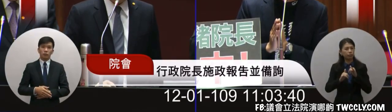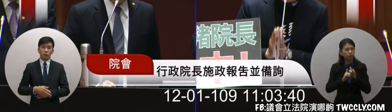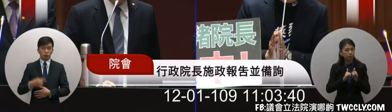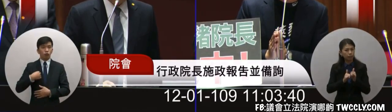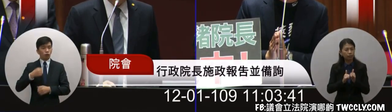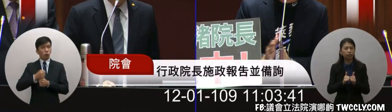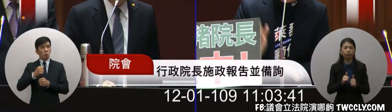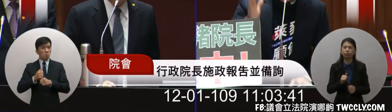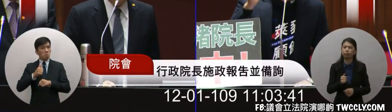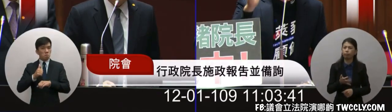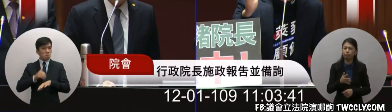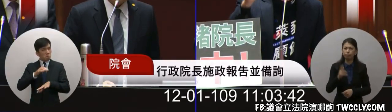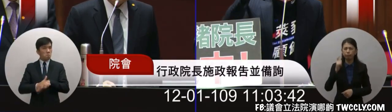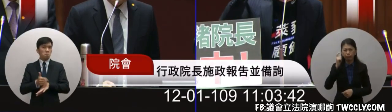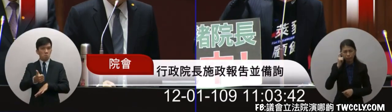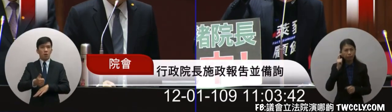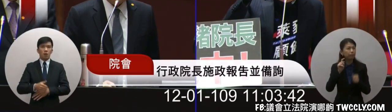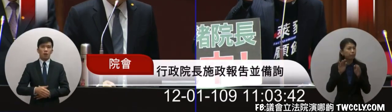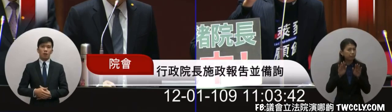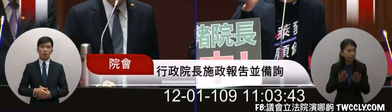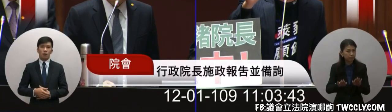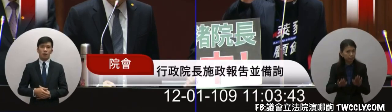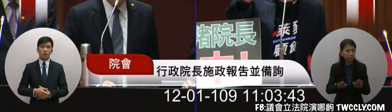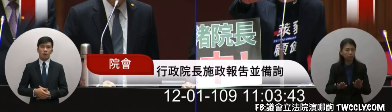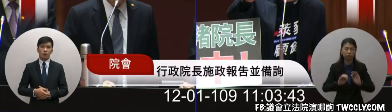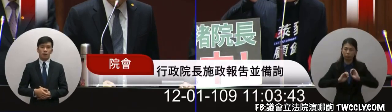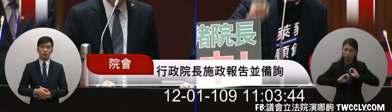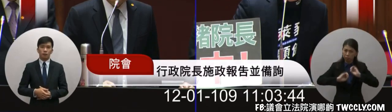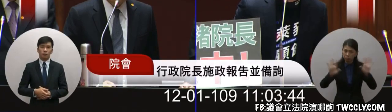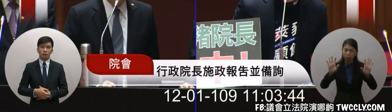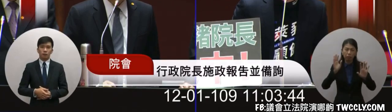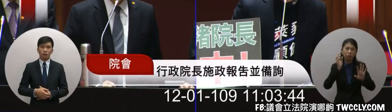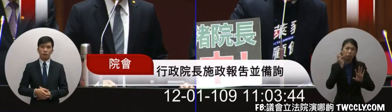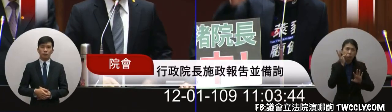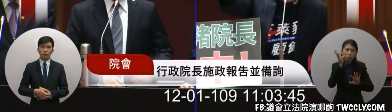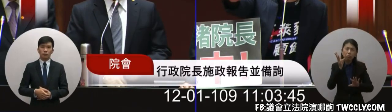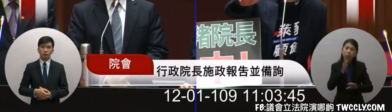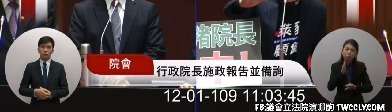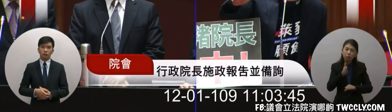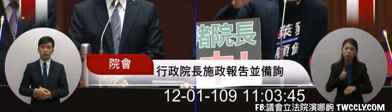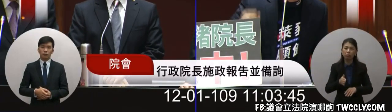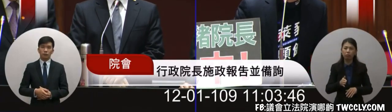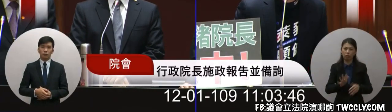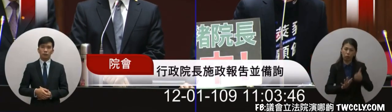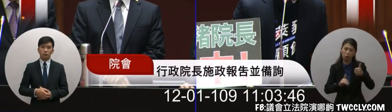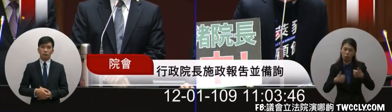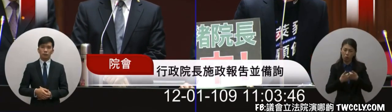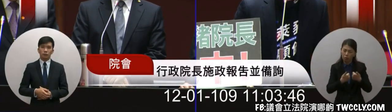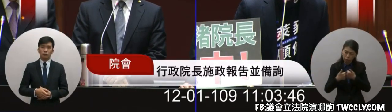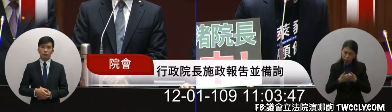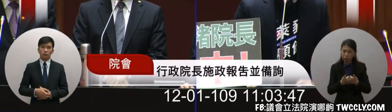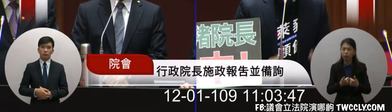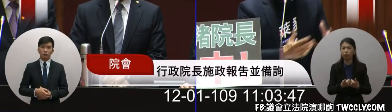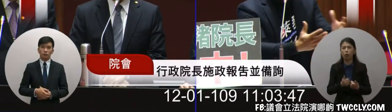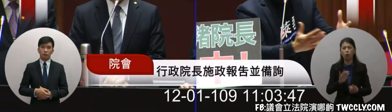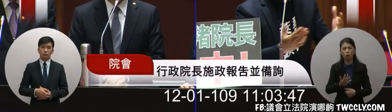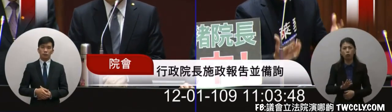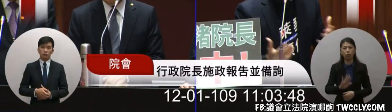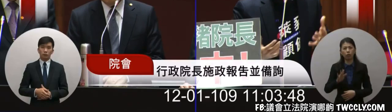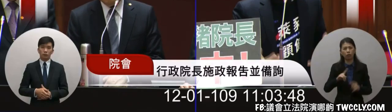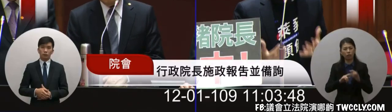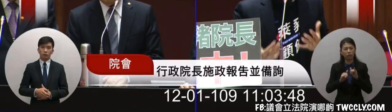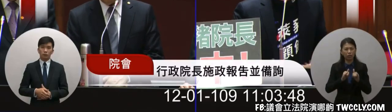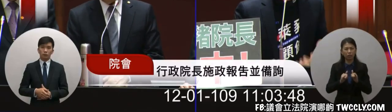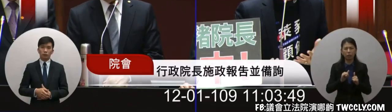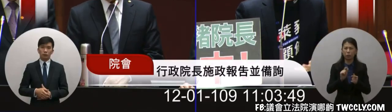为什么会认为现在？宣布3个月左右，委员会也都在开，但是国人同胞